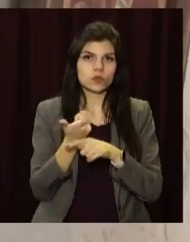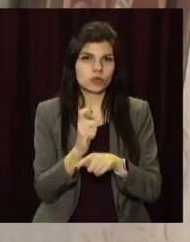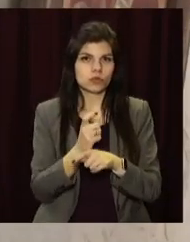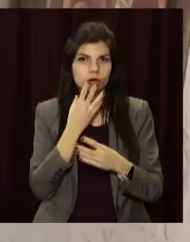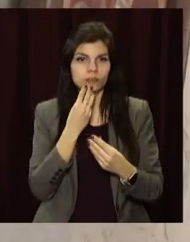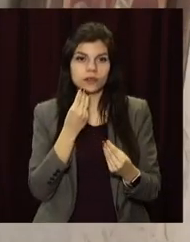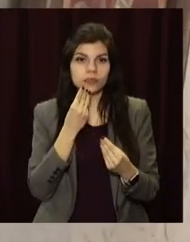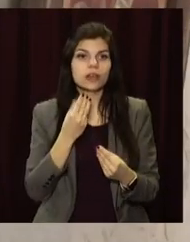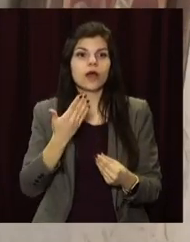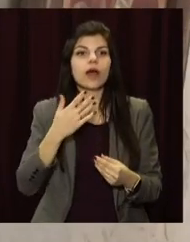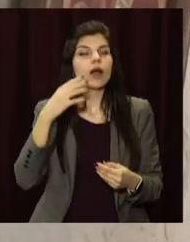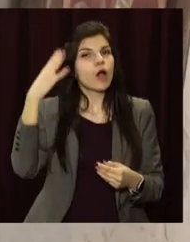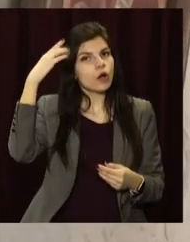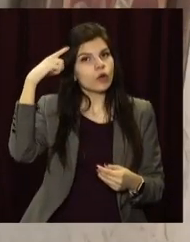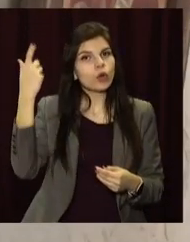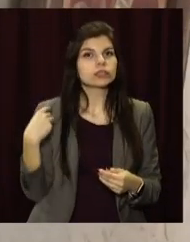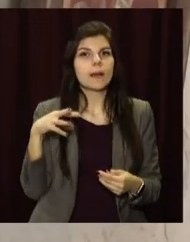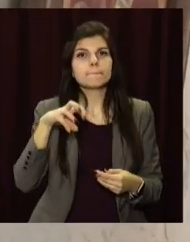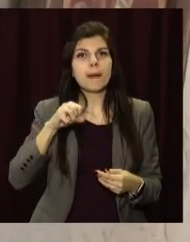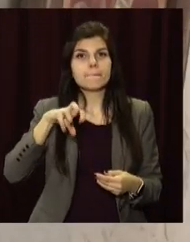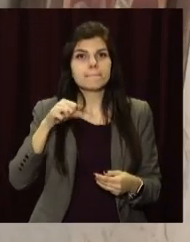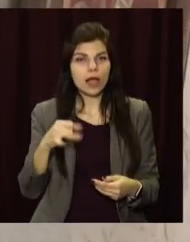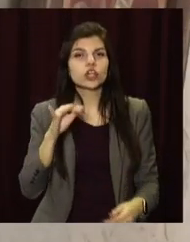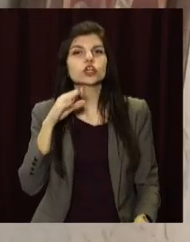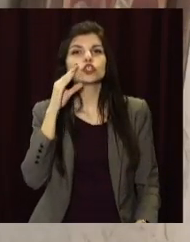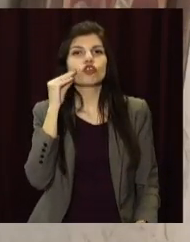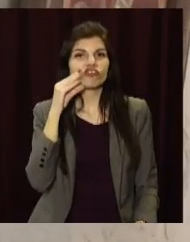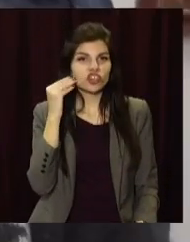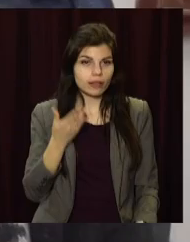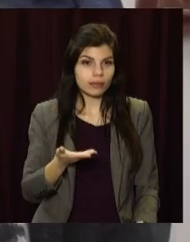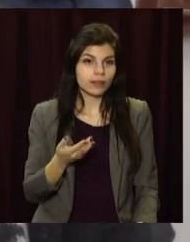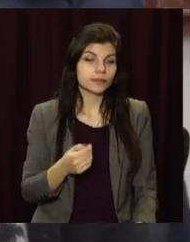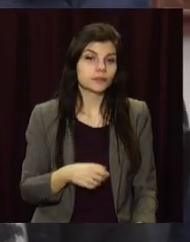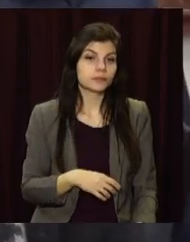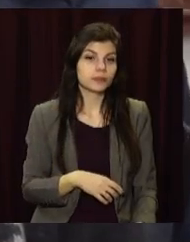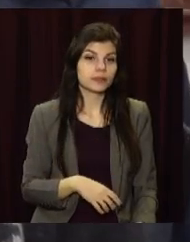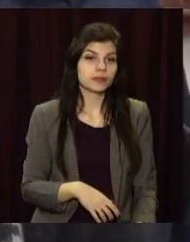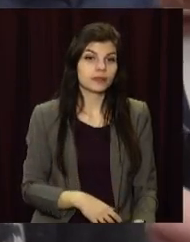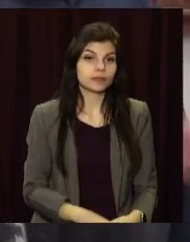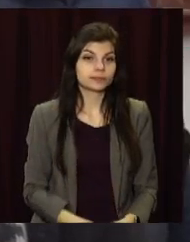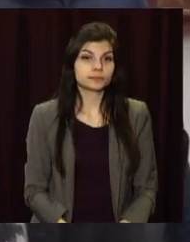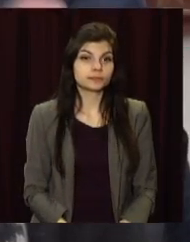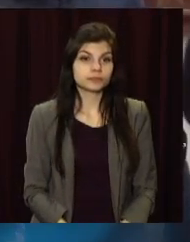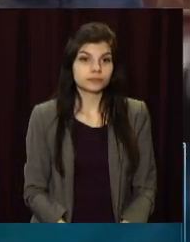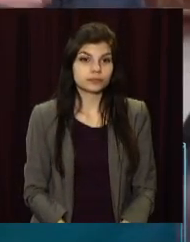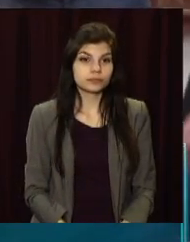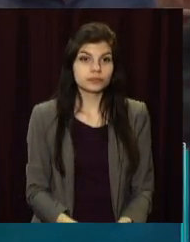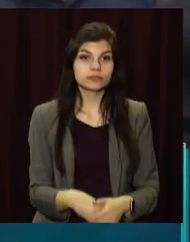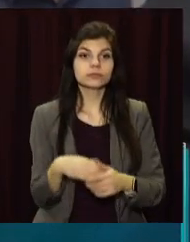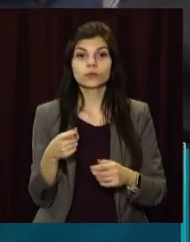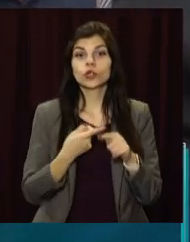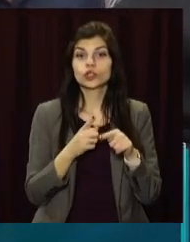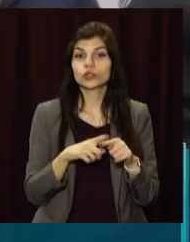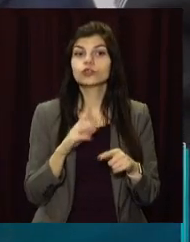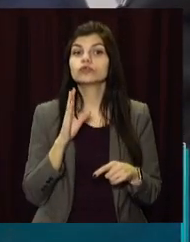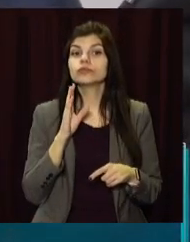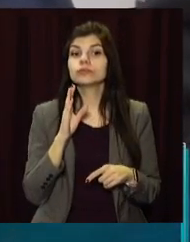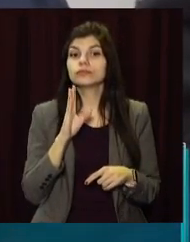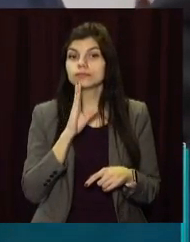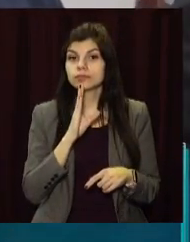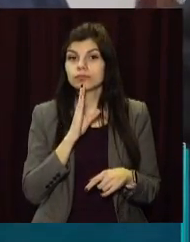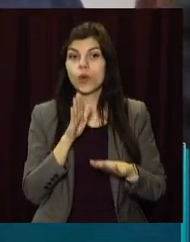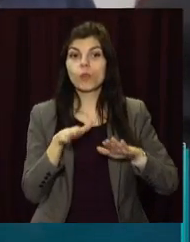якесь відношення. В її доробку понад 1000 ікон, а от у цій експозиції – 32 роботи. Крім визначних ізводів ікон,